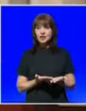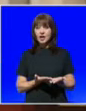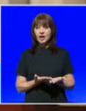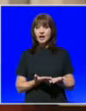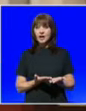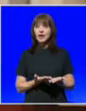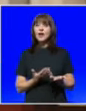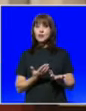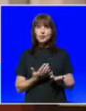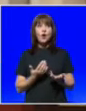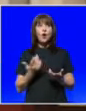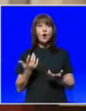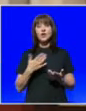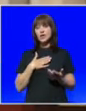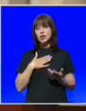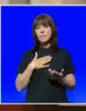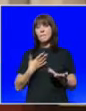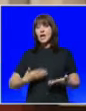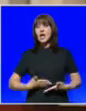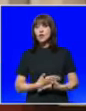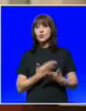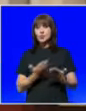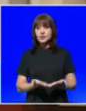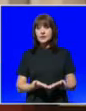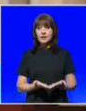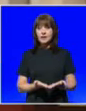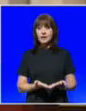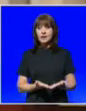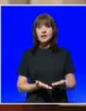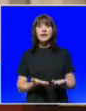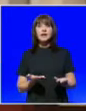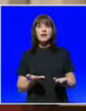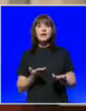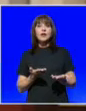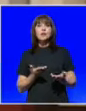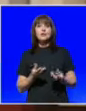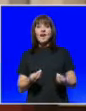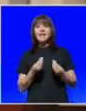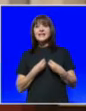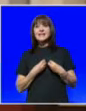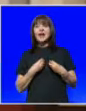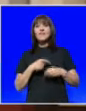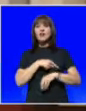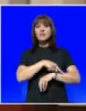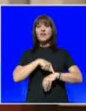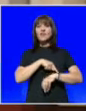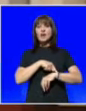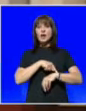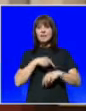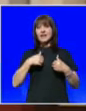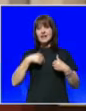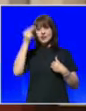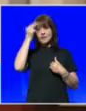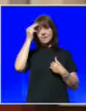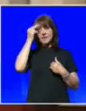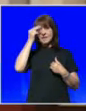принос от тежък петрол, т.е. къде ще се достави алтернативен. И именно дерогацията дава време на нашата рафинерия да реши този